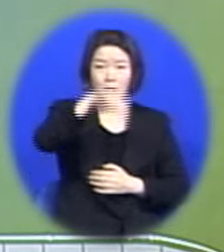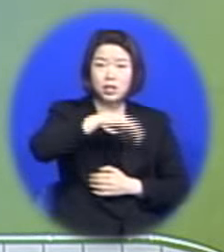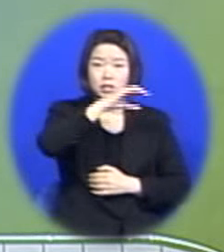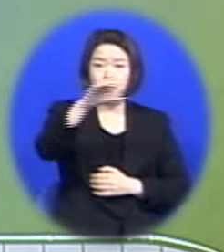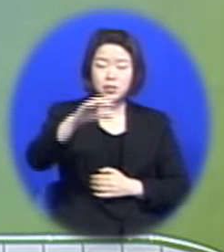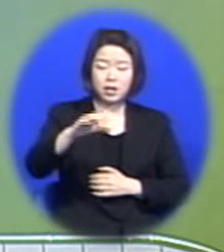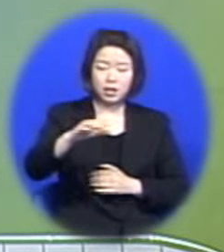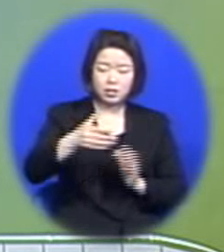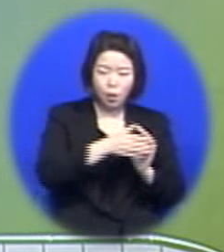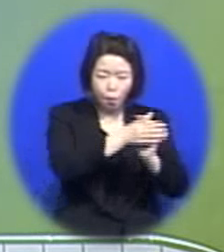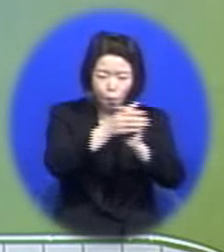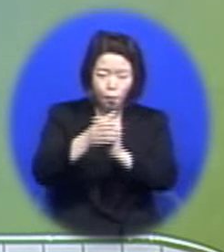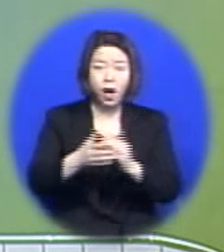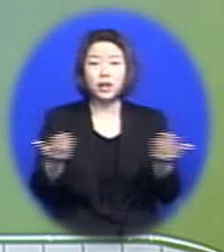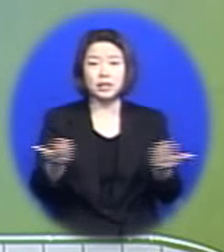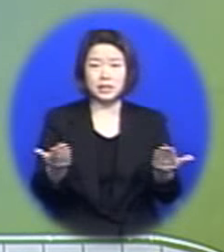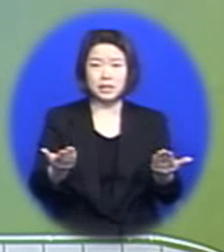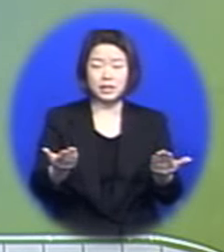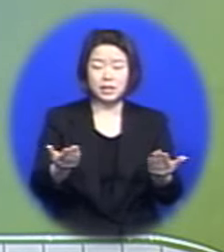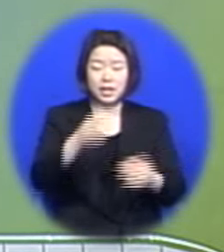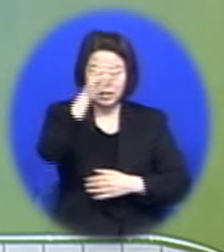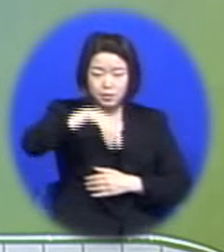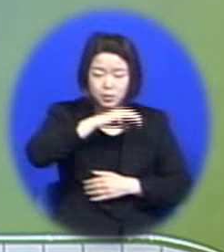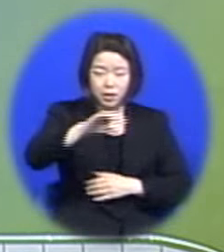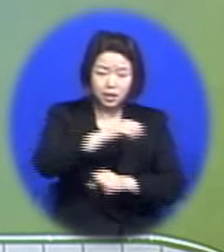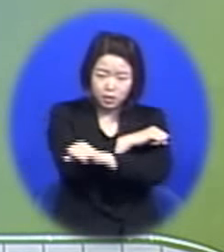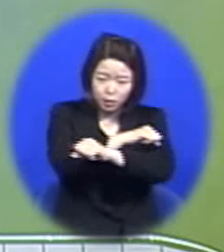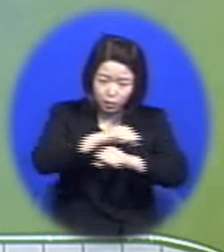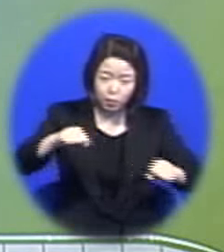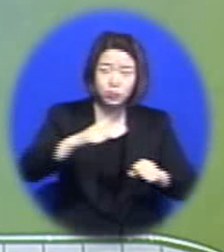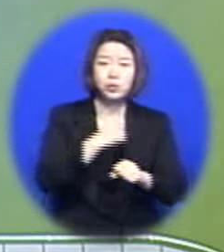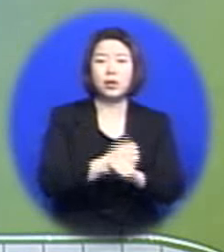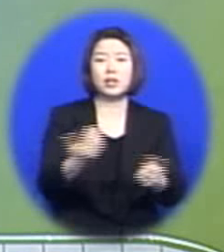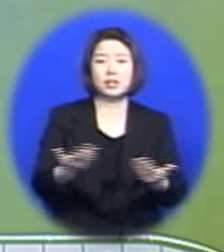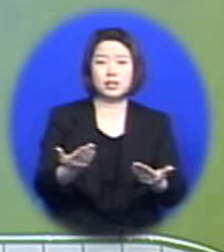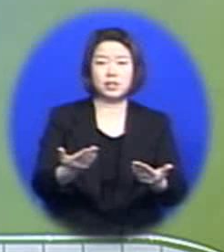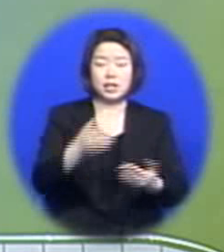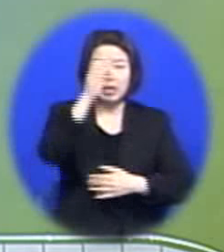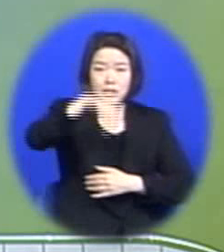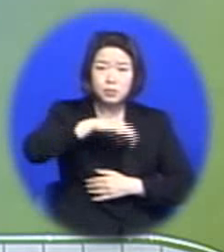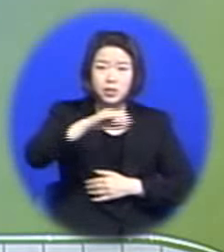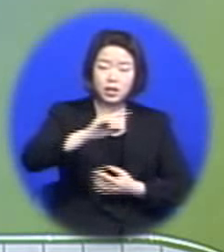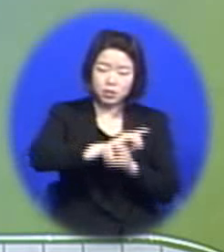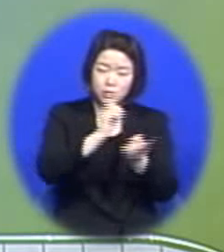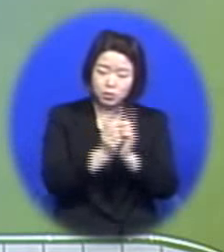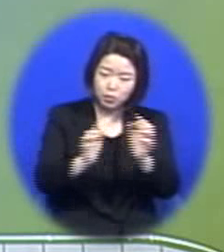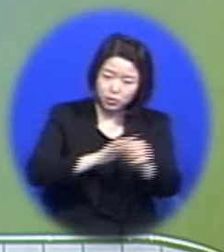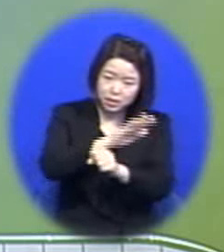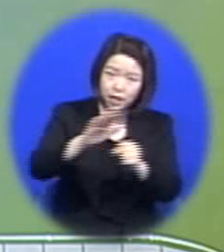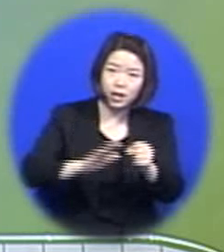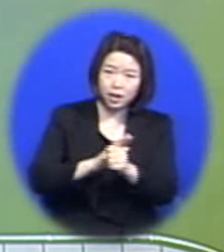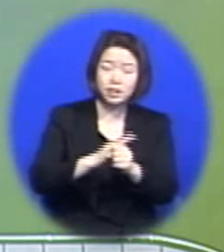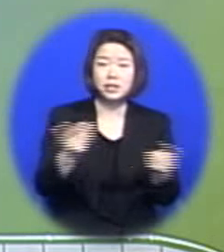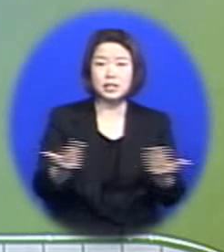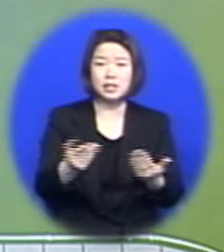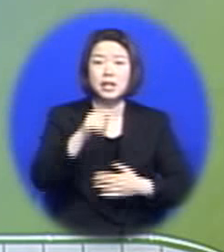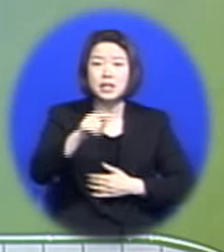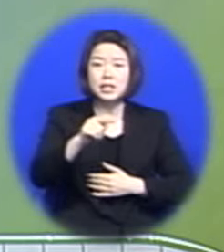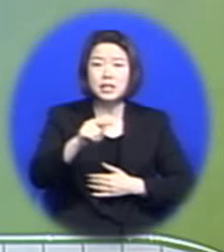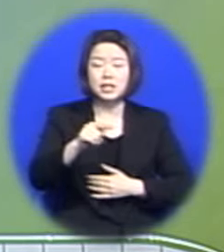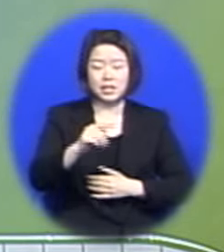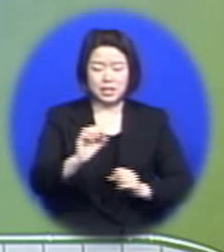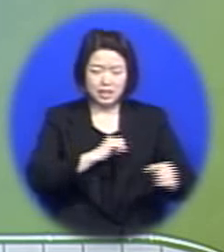십자가에서 화해하는 일, 십자가에서 용서하는 일, 십자가에서 서로 사랑하는 이 역사가 우리 민족에게 일어날 수